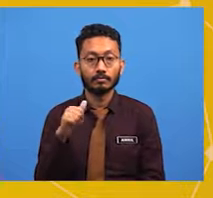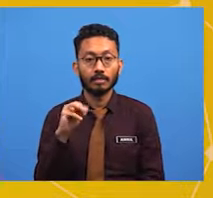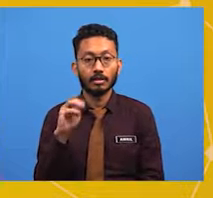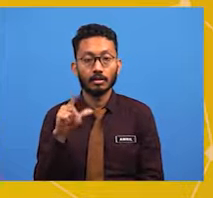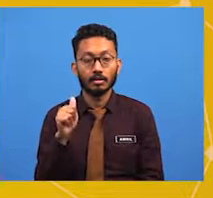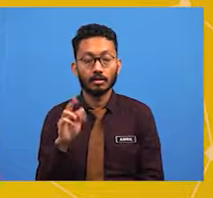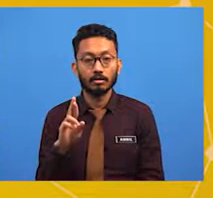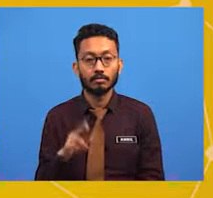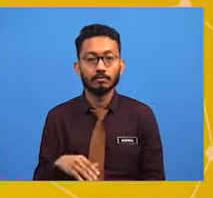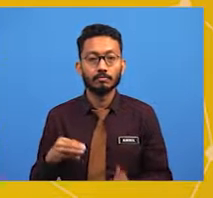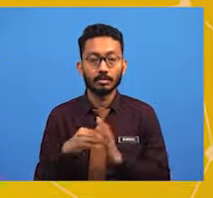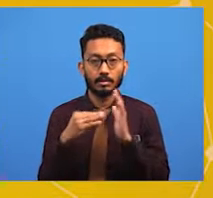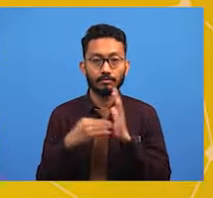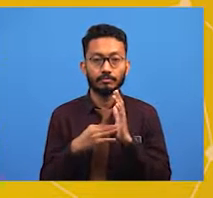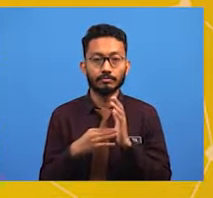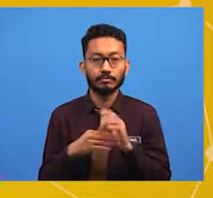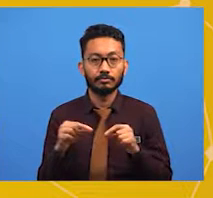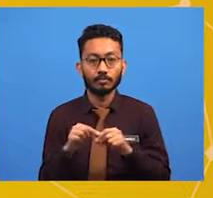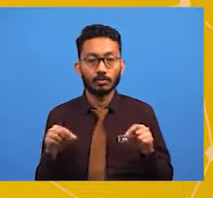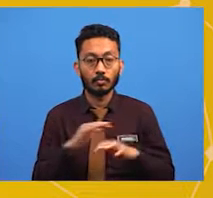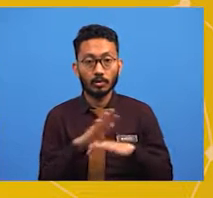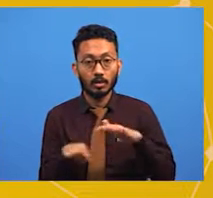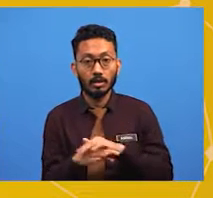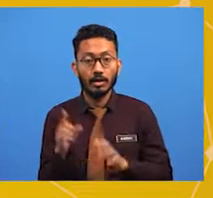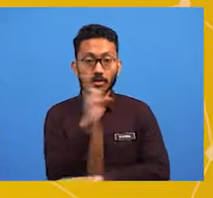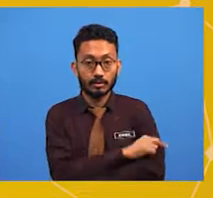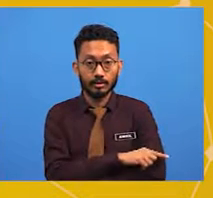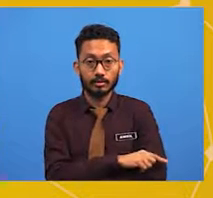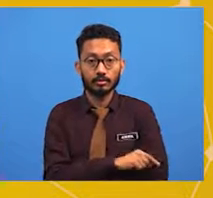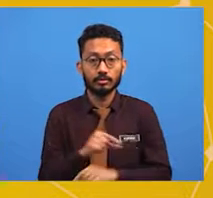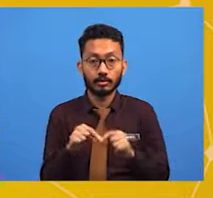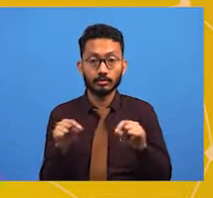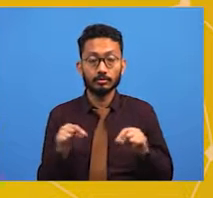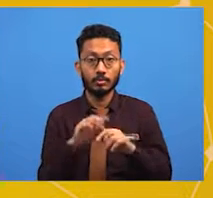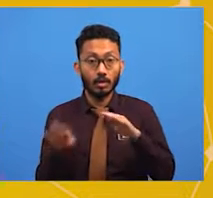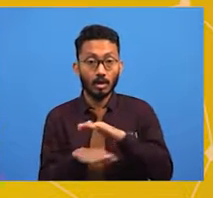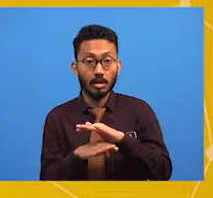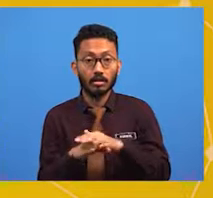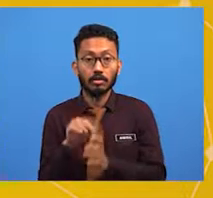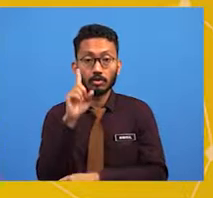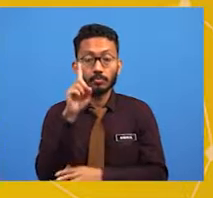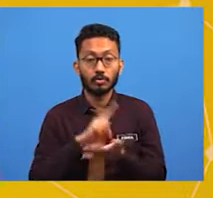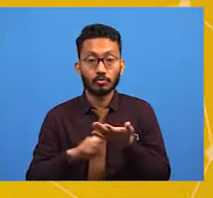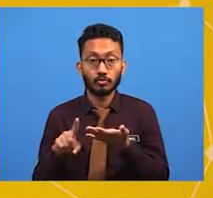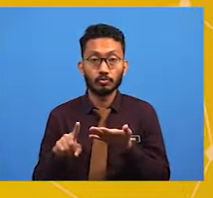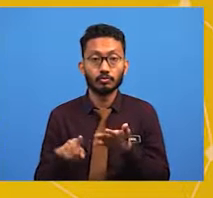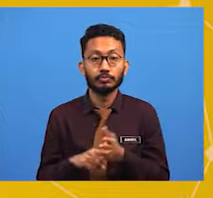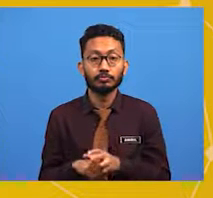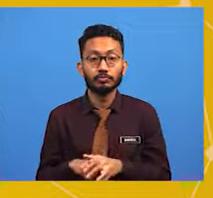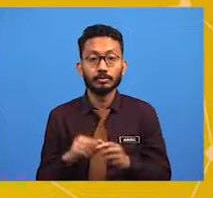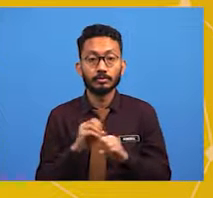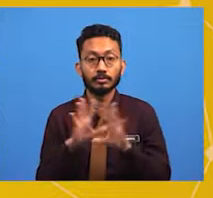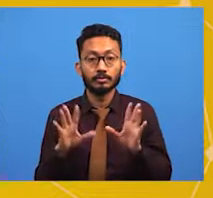bilangan garis bawah hari garis bawah seminggu. Penerangan